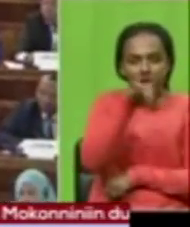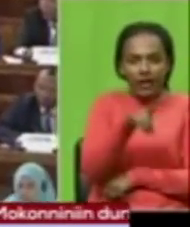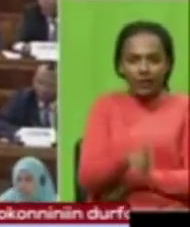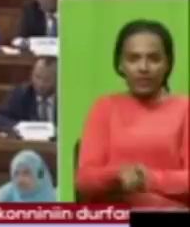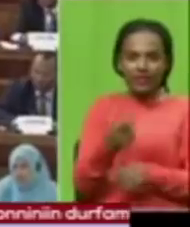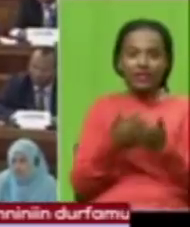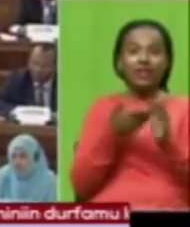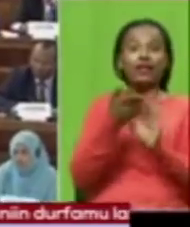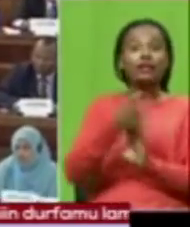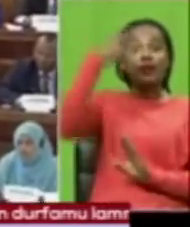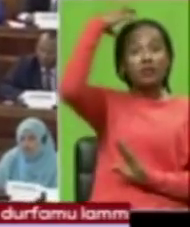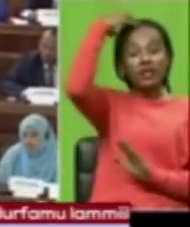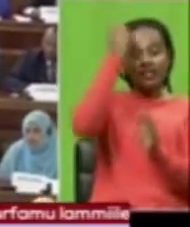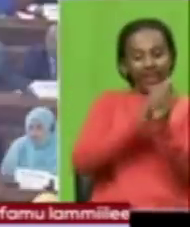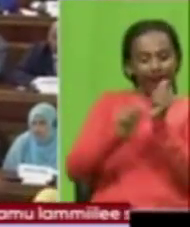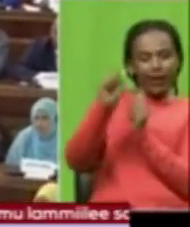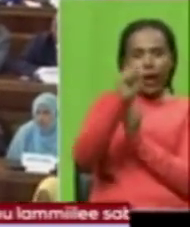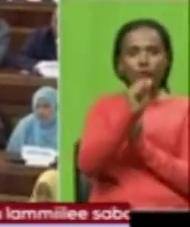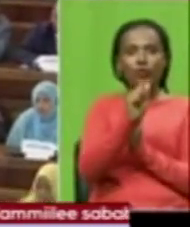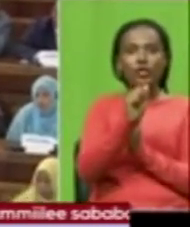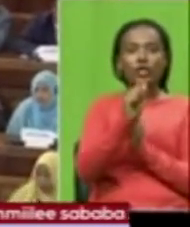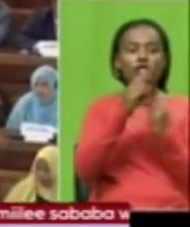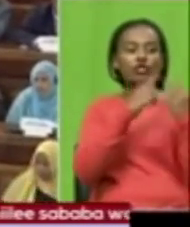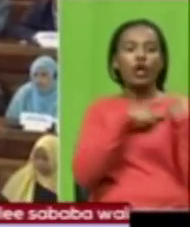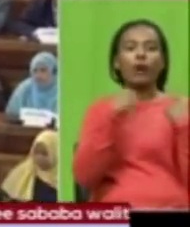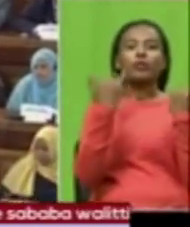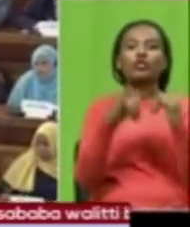fi 1,400 fi 51 fi